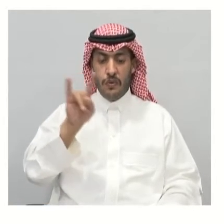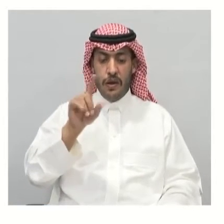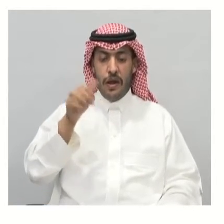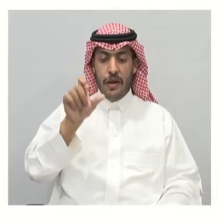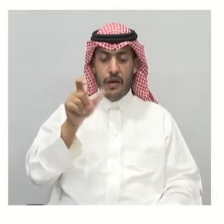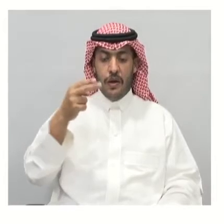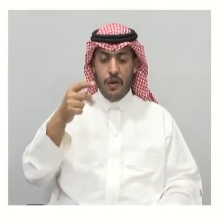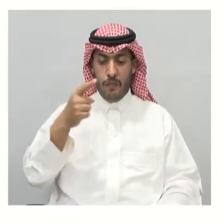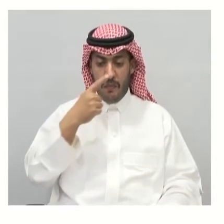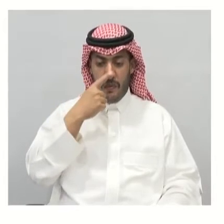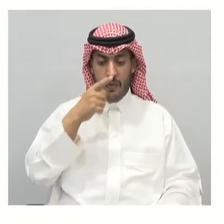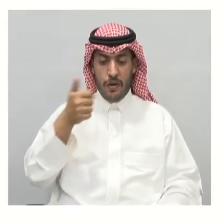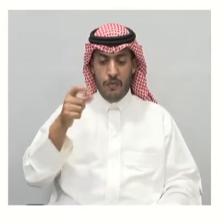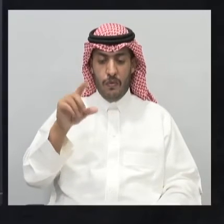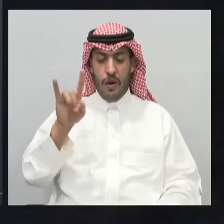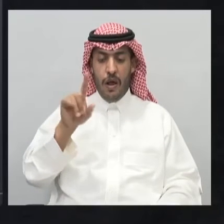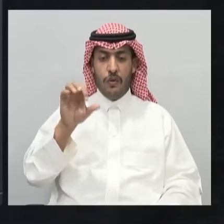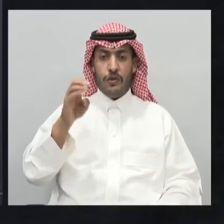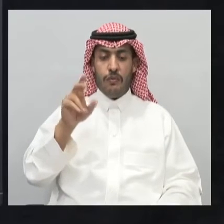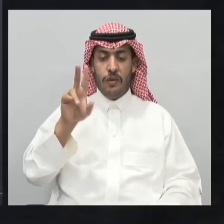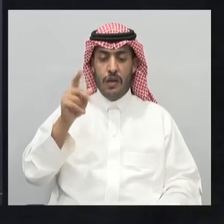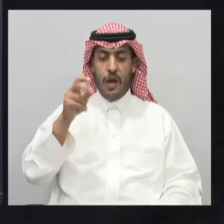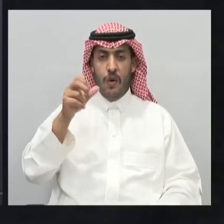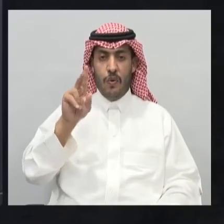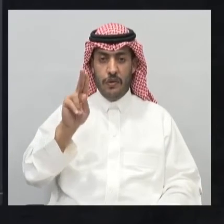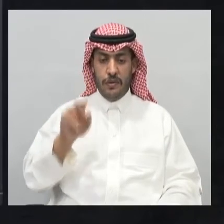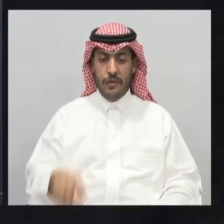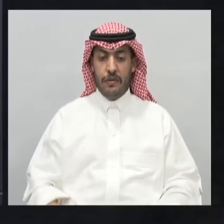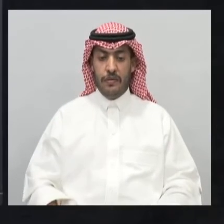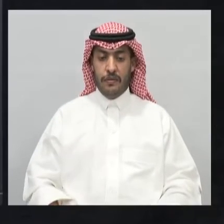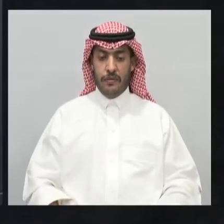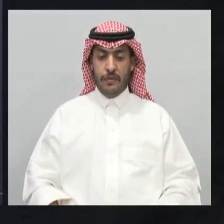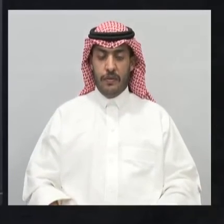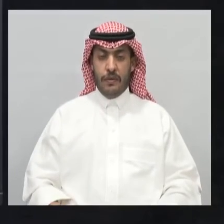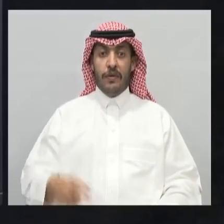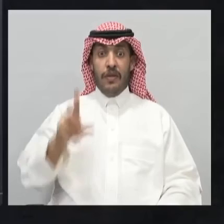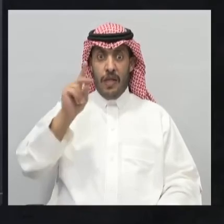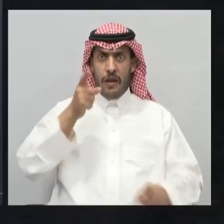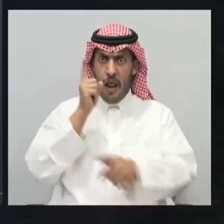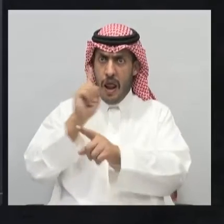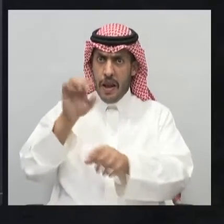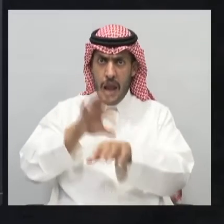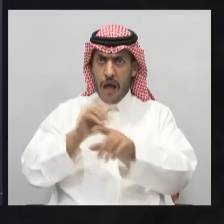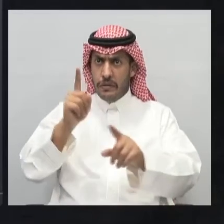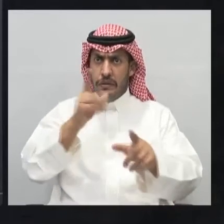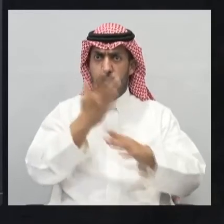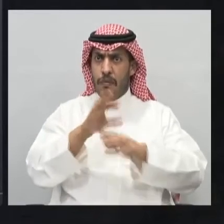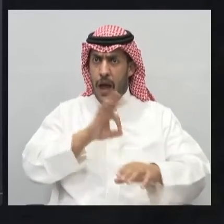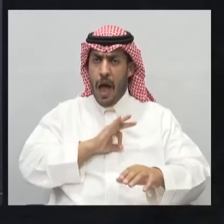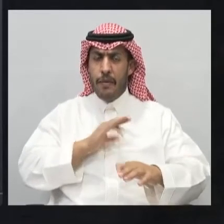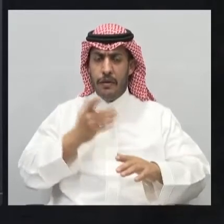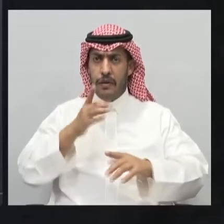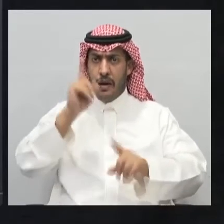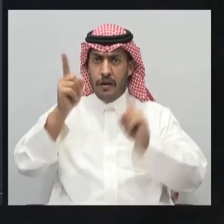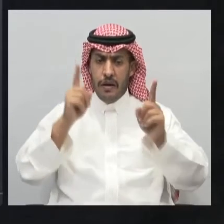واجتنبوا الطاغوت احسنتم ايضا من اجل ارشاد الناس والرحمه بهم